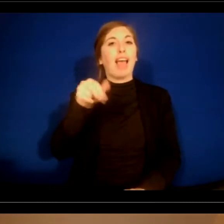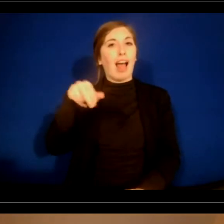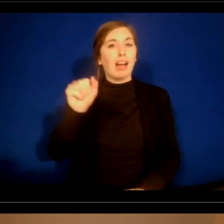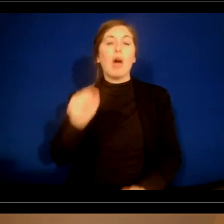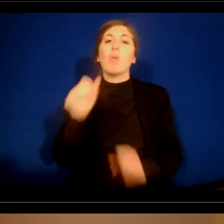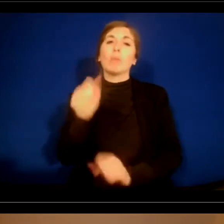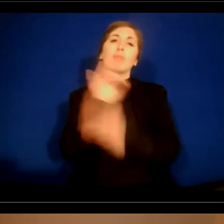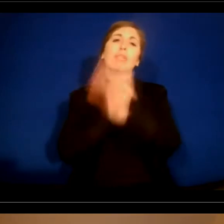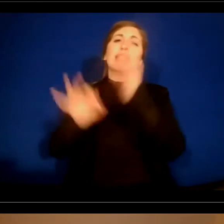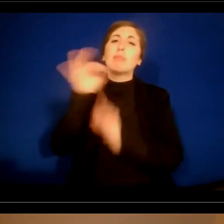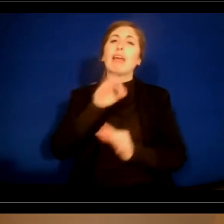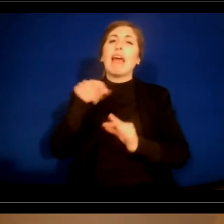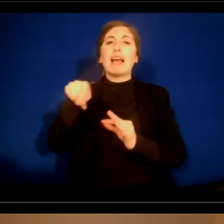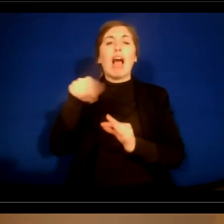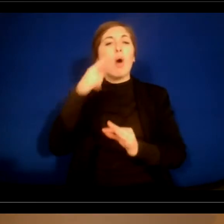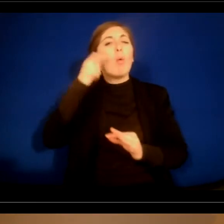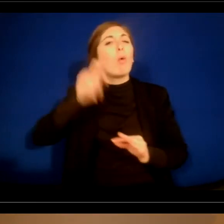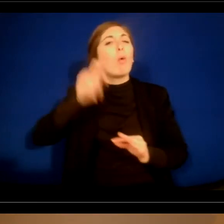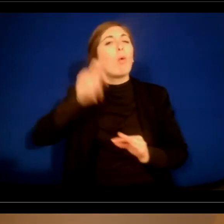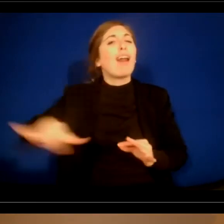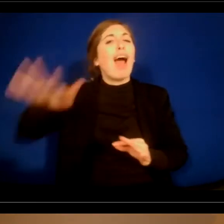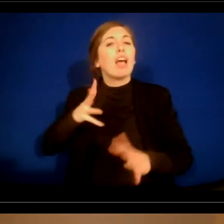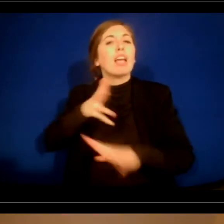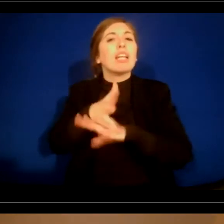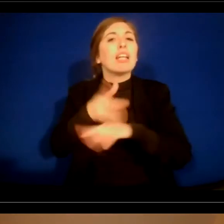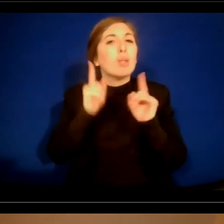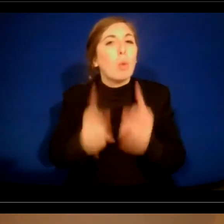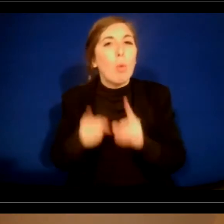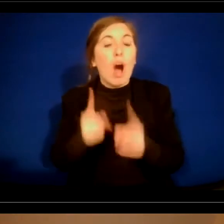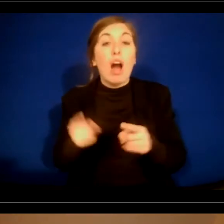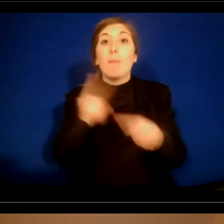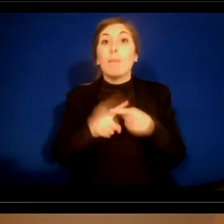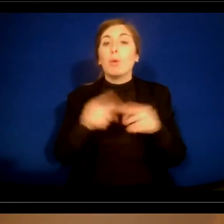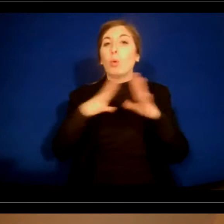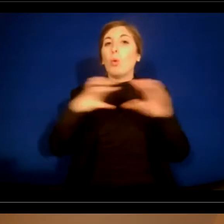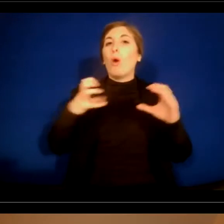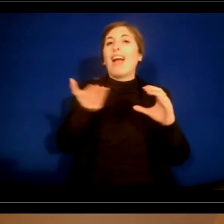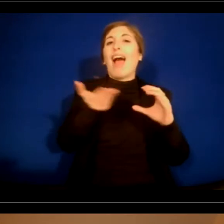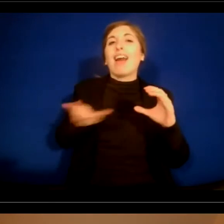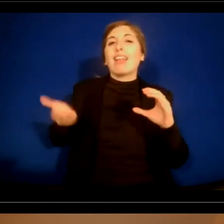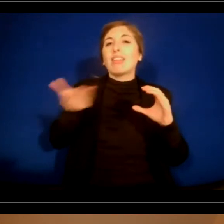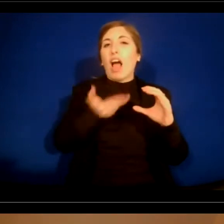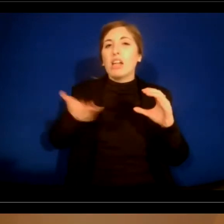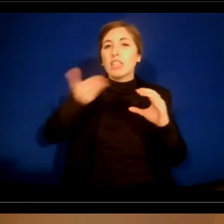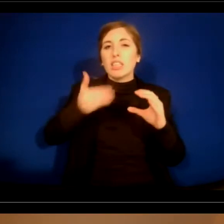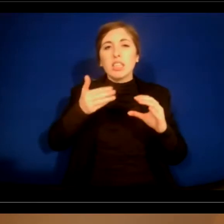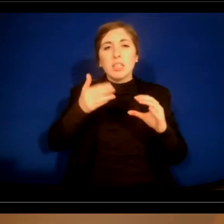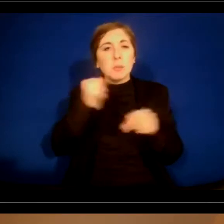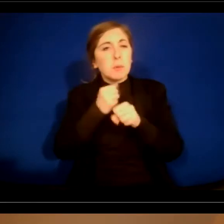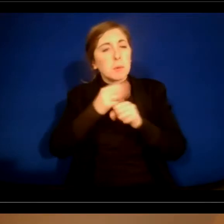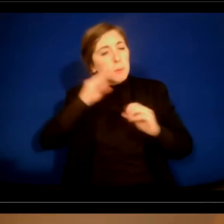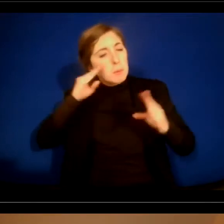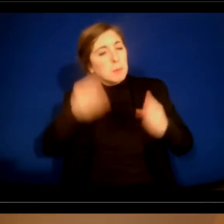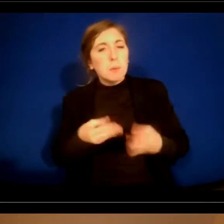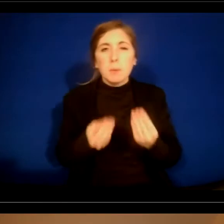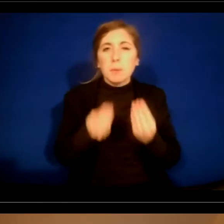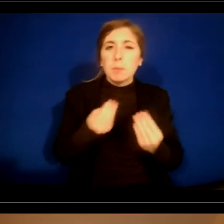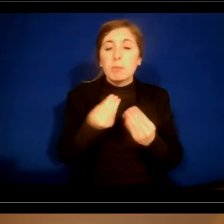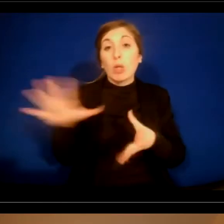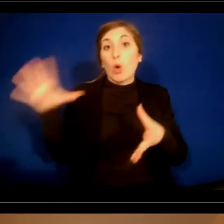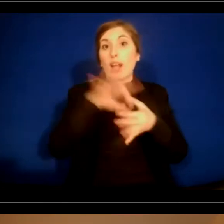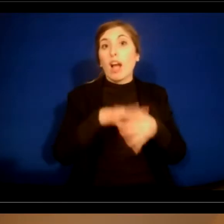anche delle cose di cui Caritas si sta occupando in questo momento, sempre relativamente ai profughi